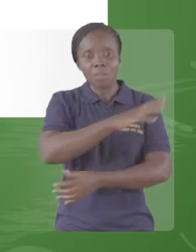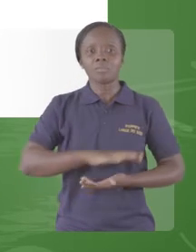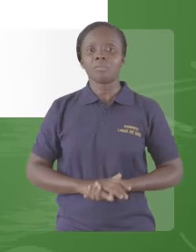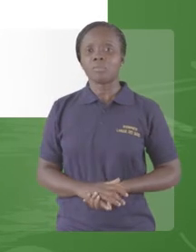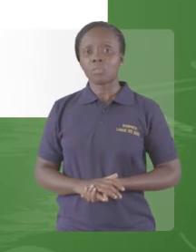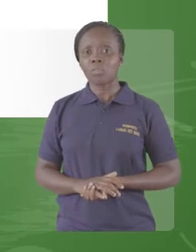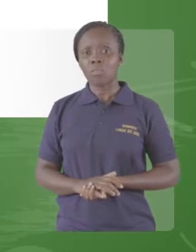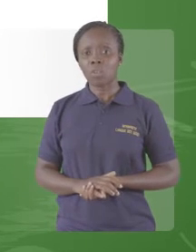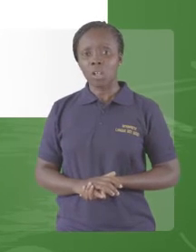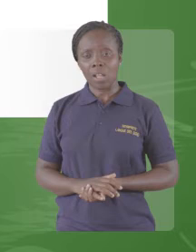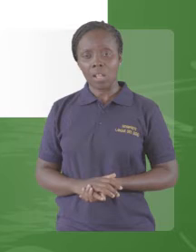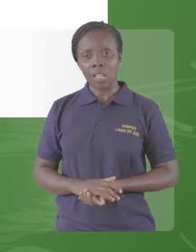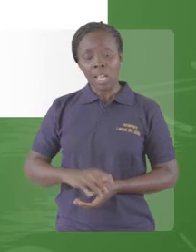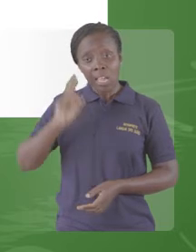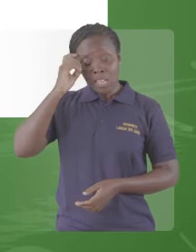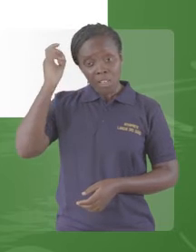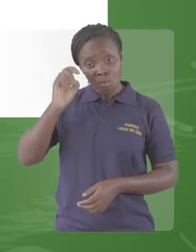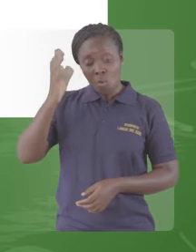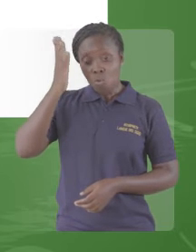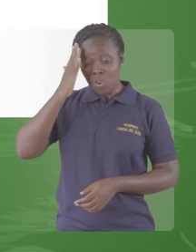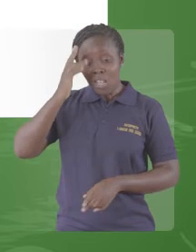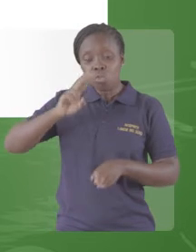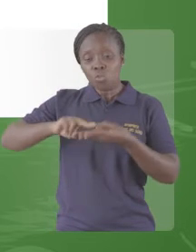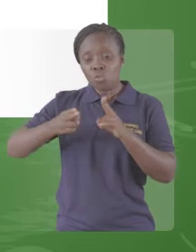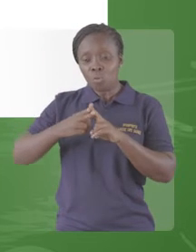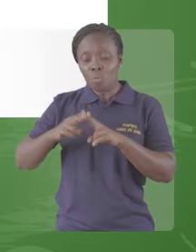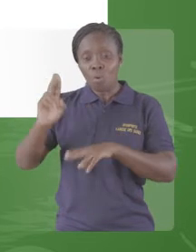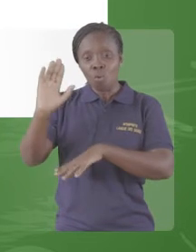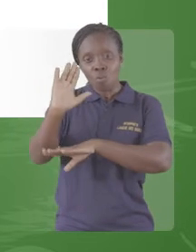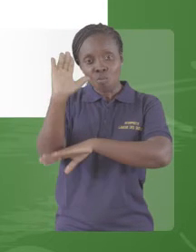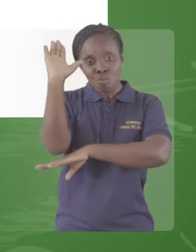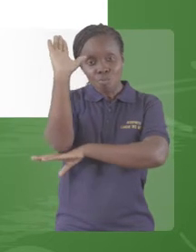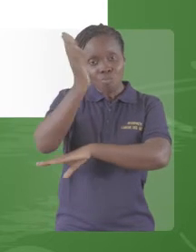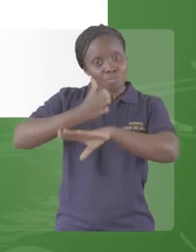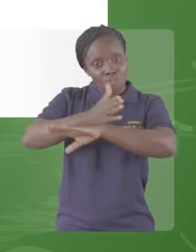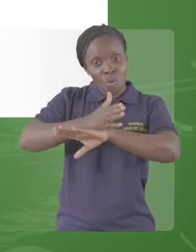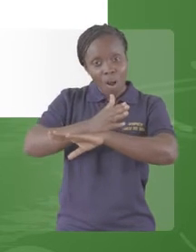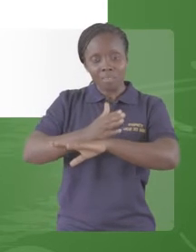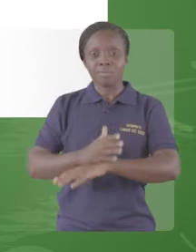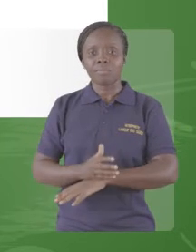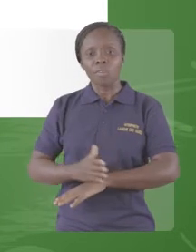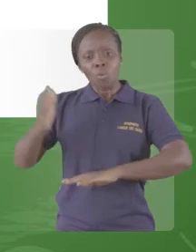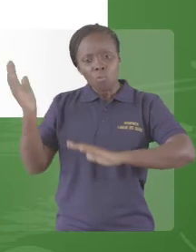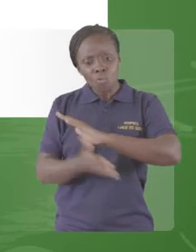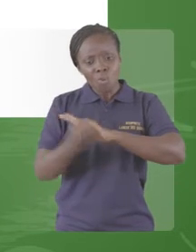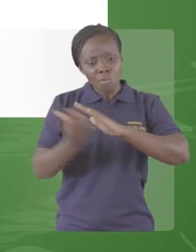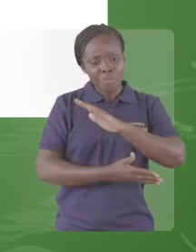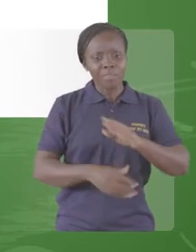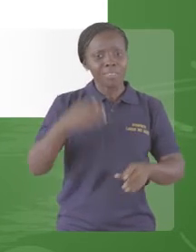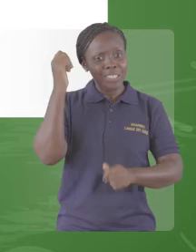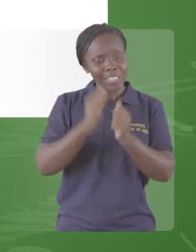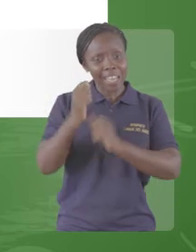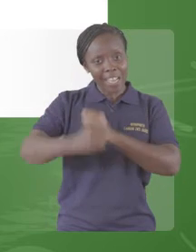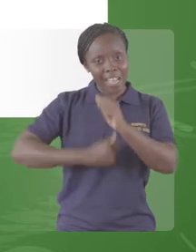contrôler le nombre de bois, le nombre de plantes qui sont coupées chaque année dans